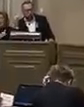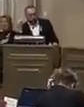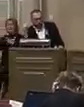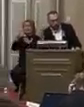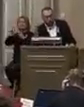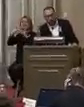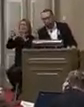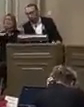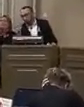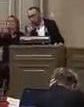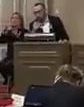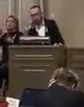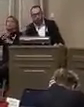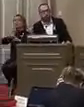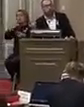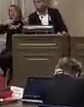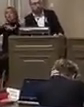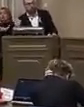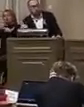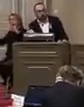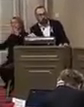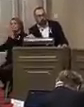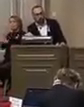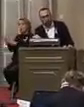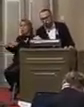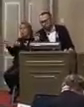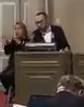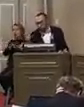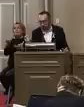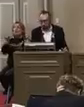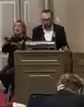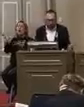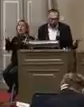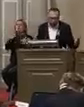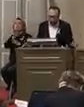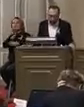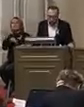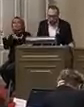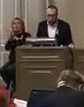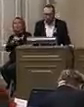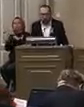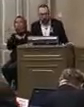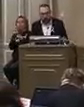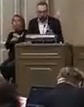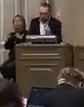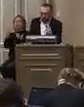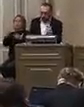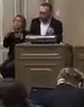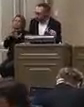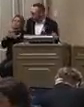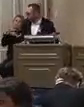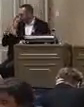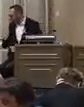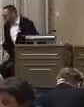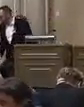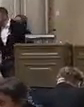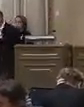plaćanje, raščišćeno, ali očito da se stalno na naša ilegalno tamo otpad i to trebamo zaustaviti.